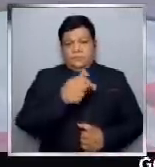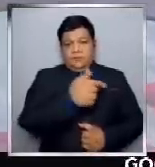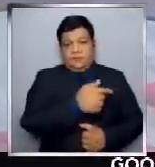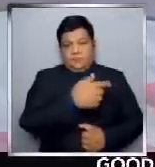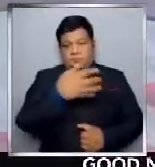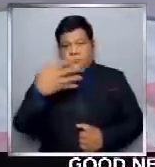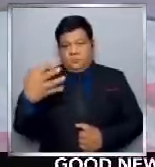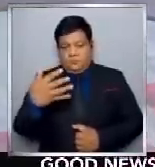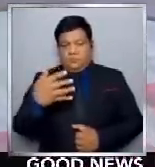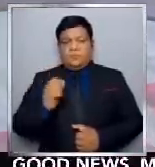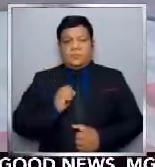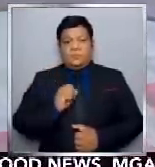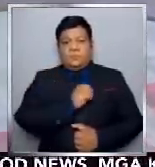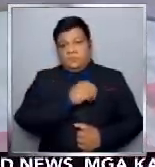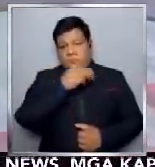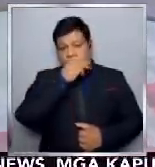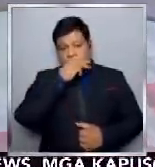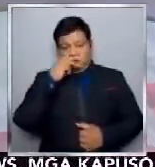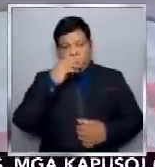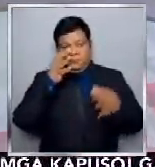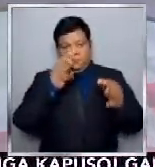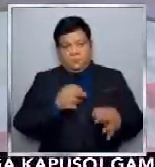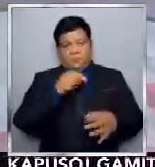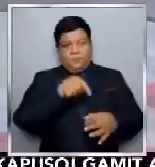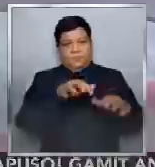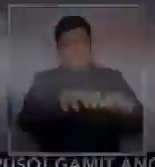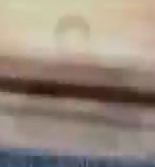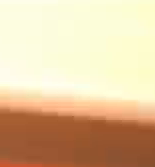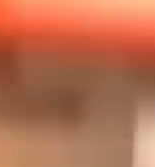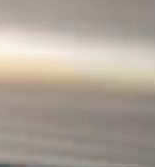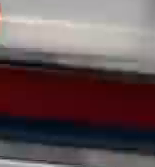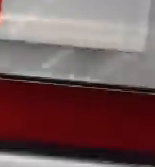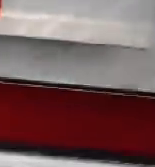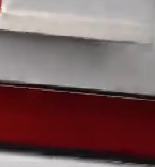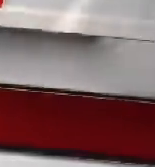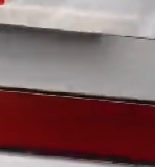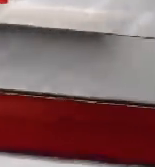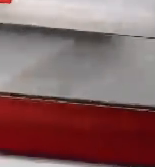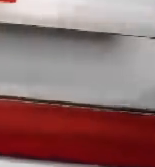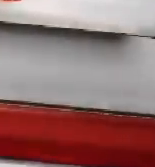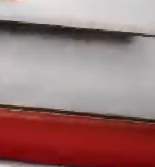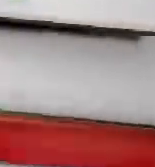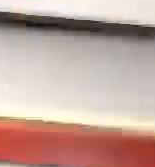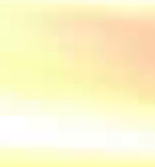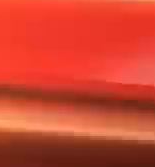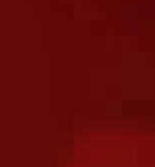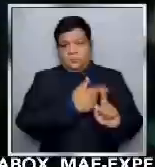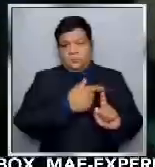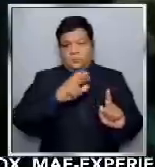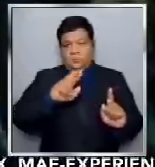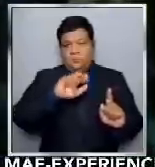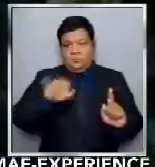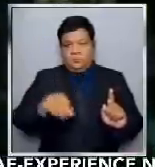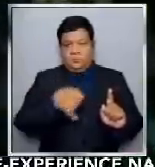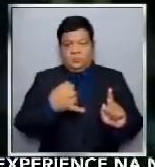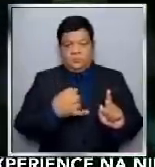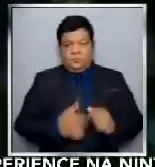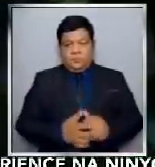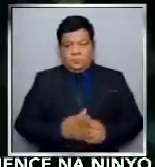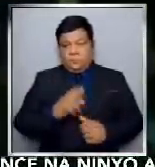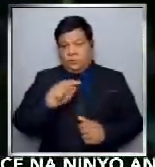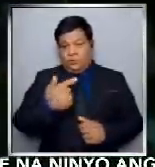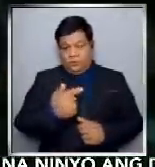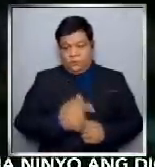na isagawa ang kanyang meeting de avance. At Nakatutok Live si Argel Relator ng GMA Regional TV 1 Mindanao. Argel?